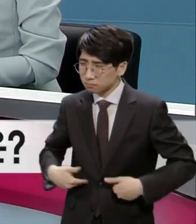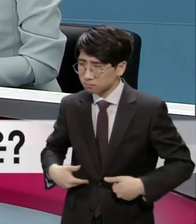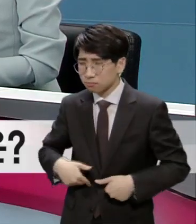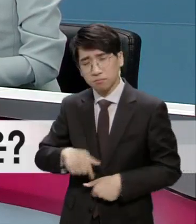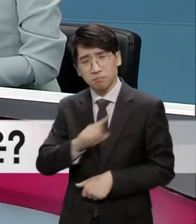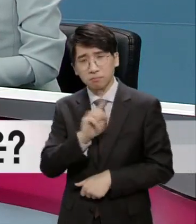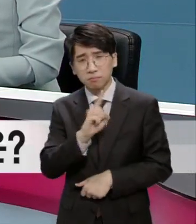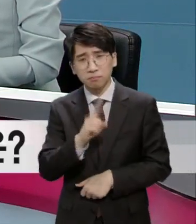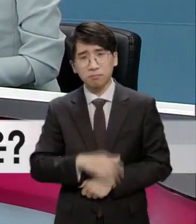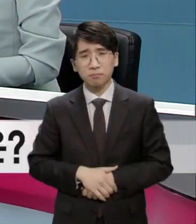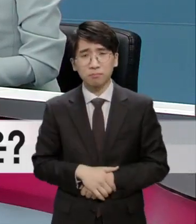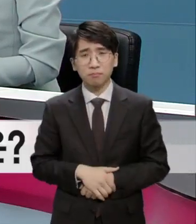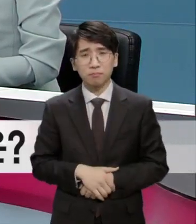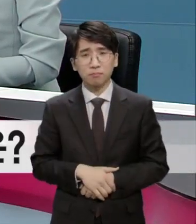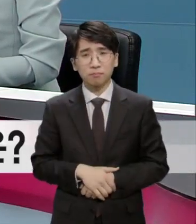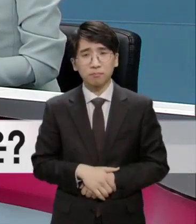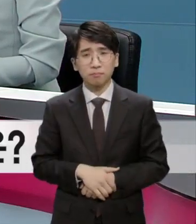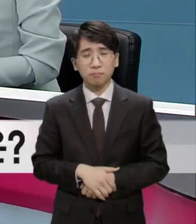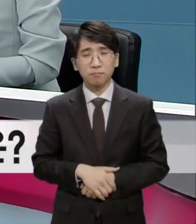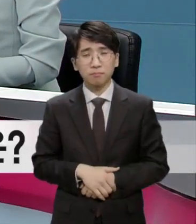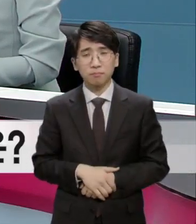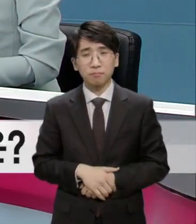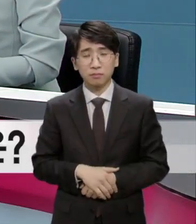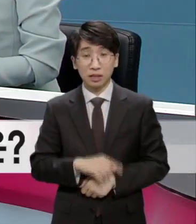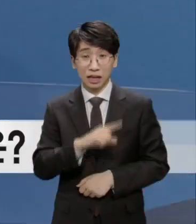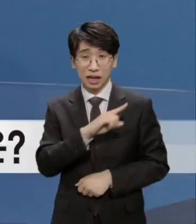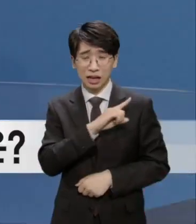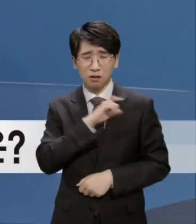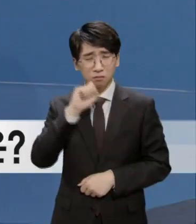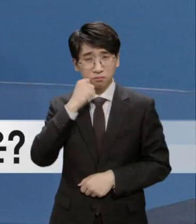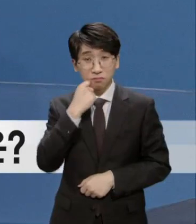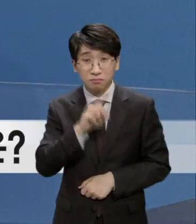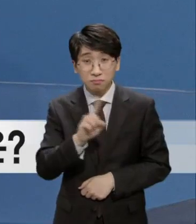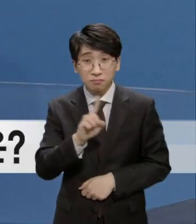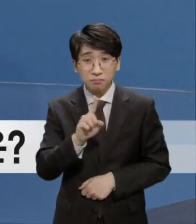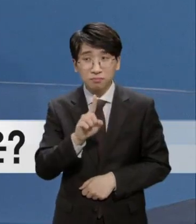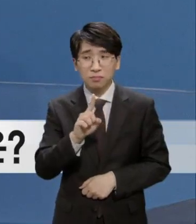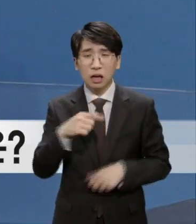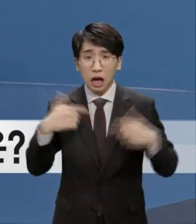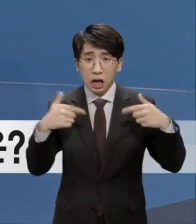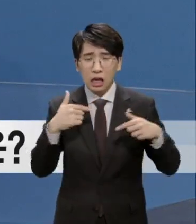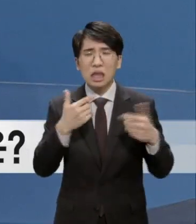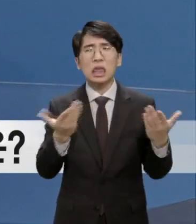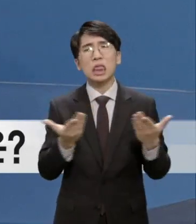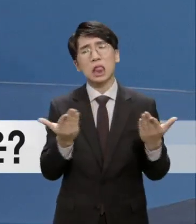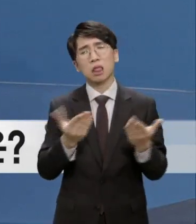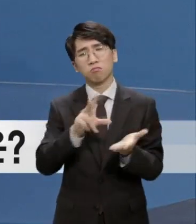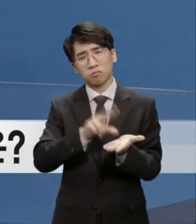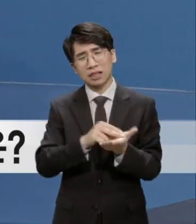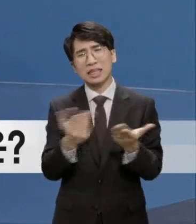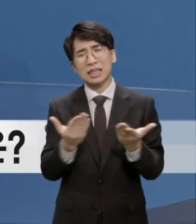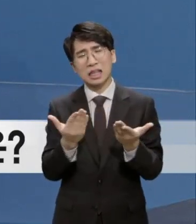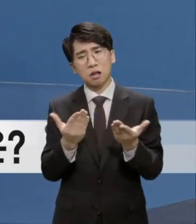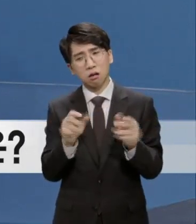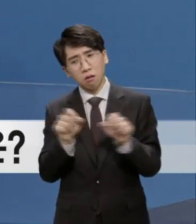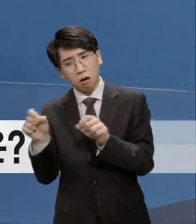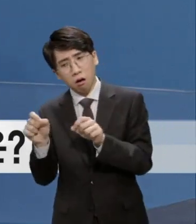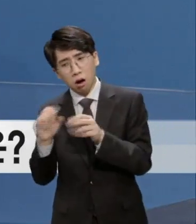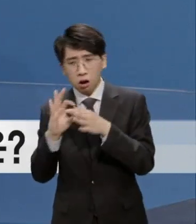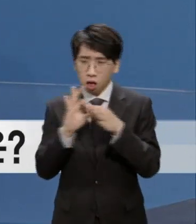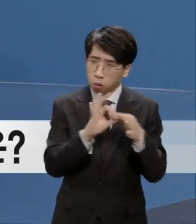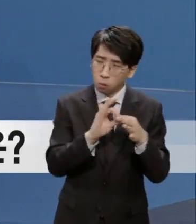나오죠. 네, 그런 부분이 사실은 제일 어려워하시는 부분이죠. 사실은 3개월마다 계약서 쓴다는 게 말로는 되게